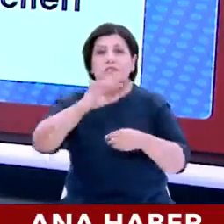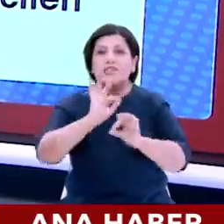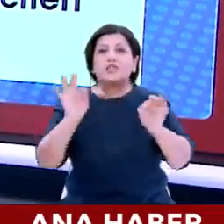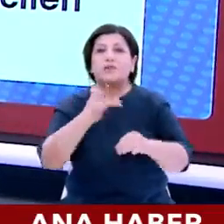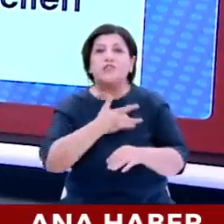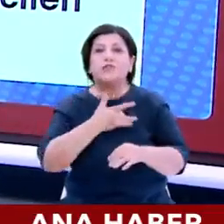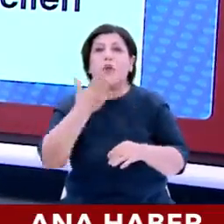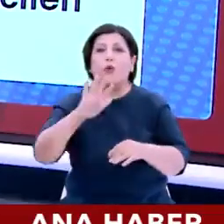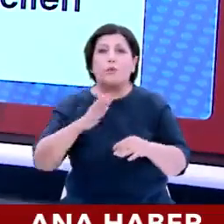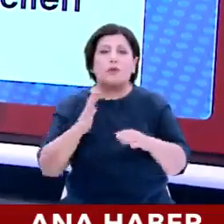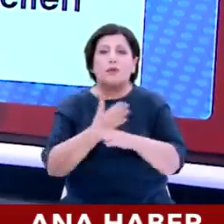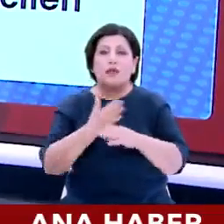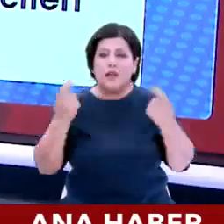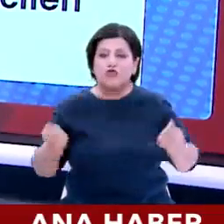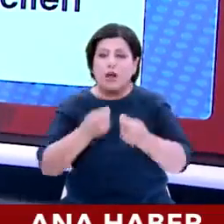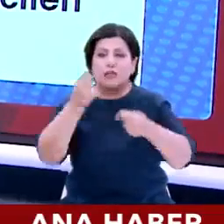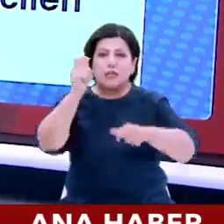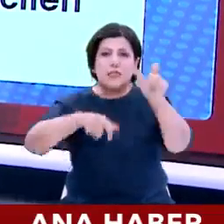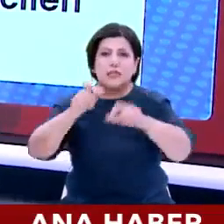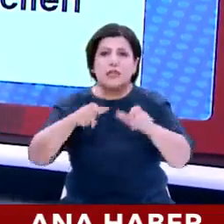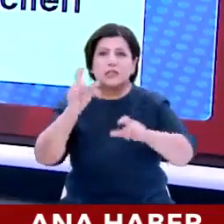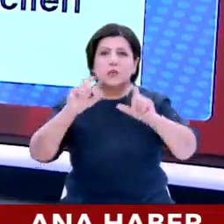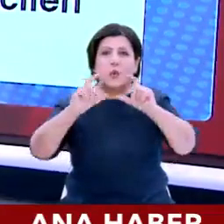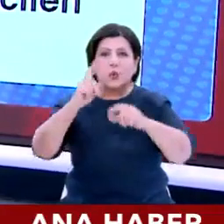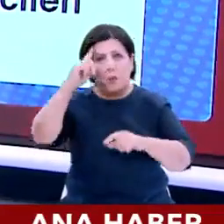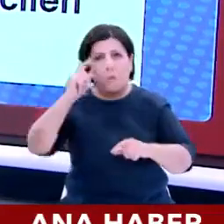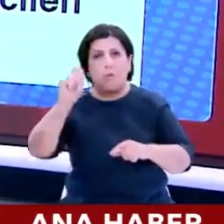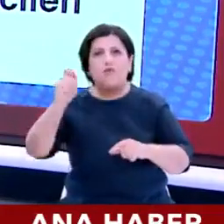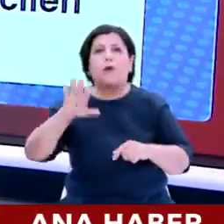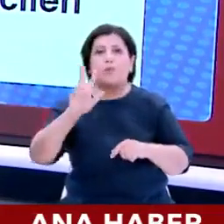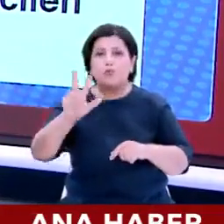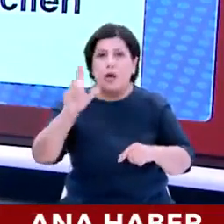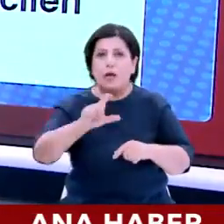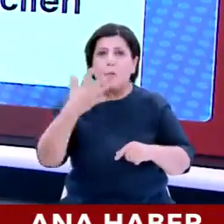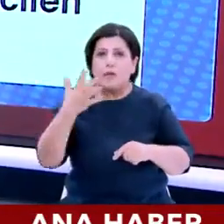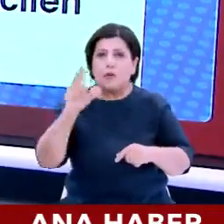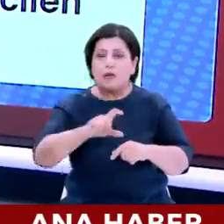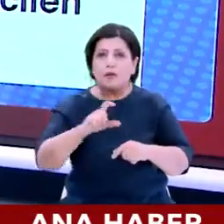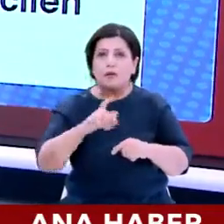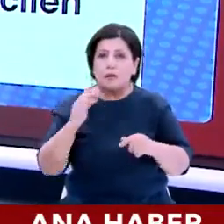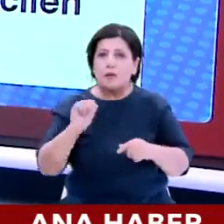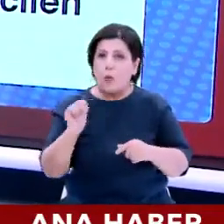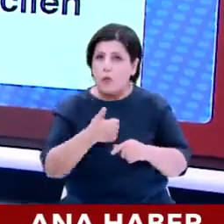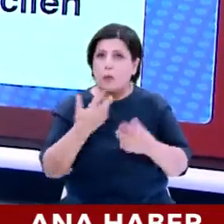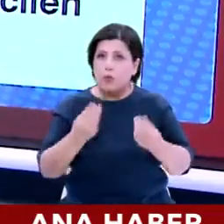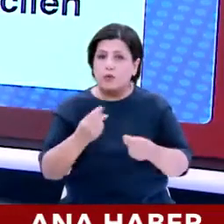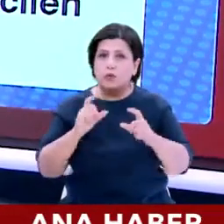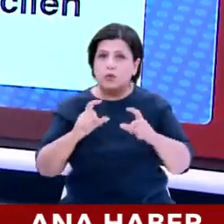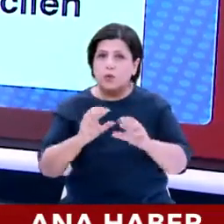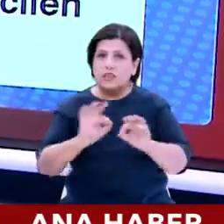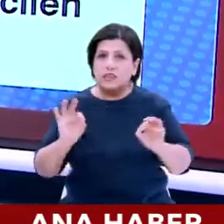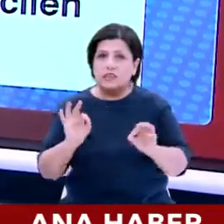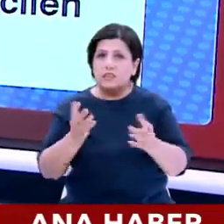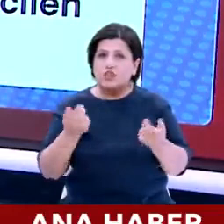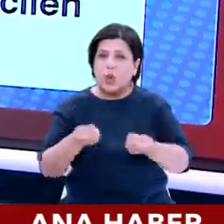Neden çalıştırdınız insanlığın sigortalarını bildirmiyorsunuz 3 ay 5 ay daha da önemsiz neden sigortasız yatırıyorsunuz